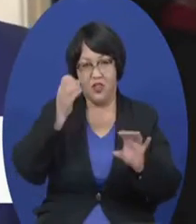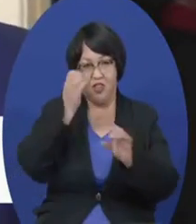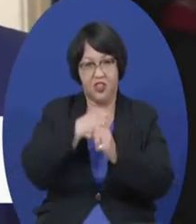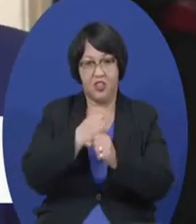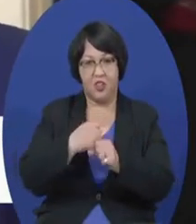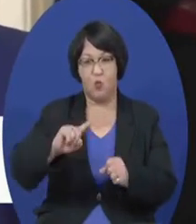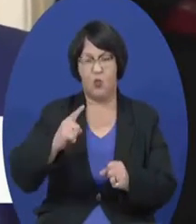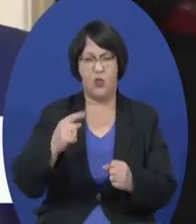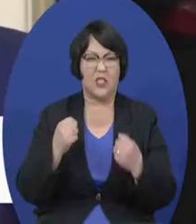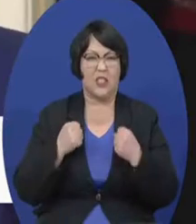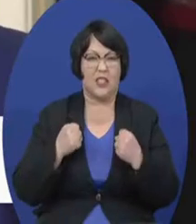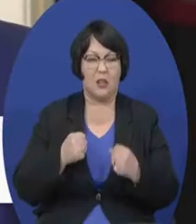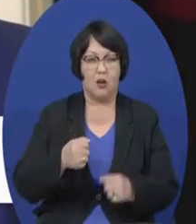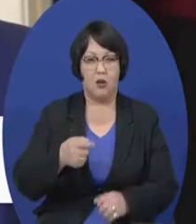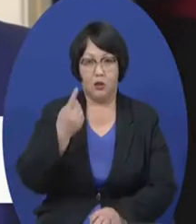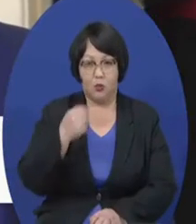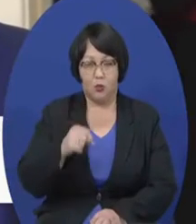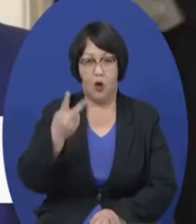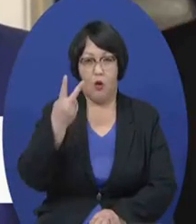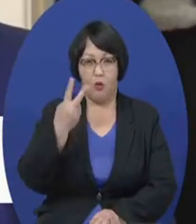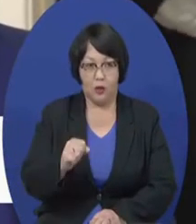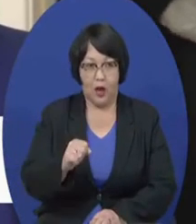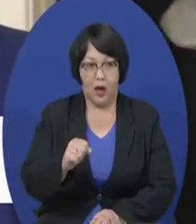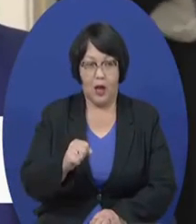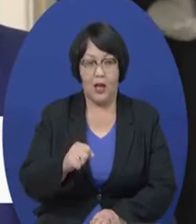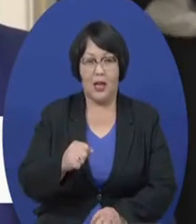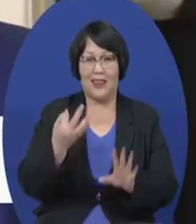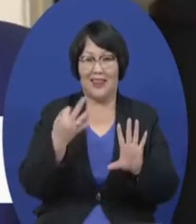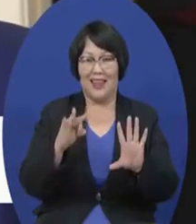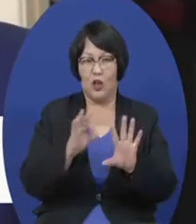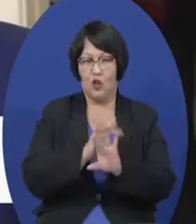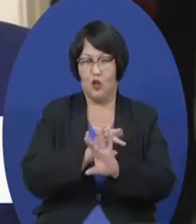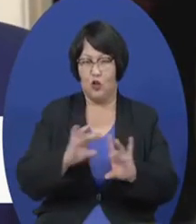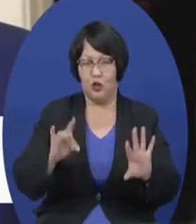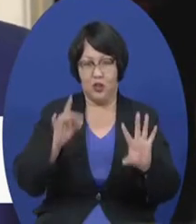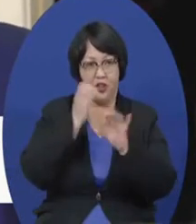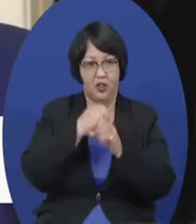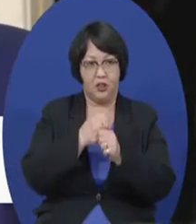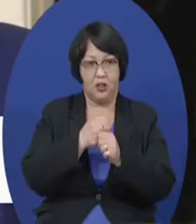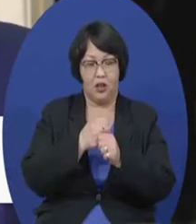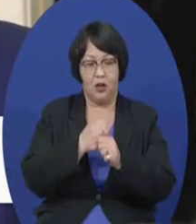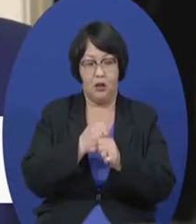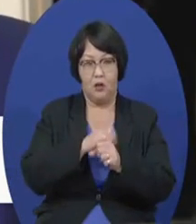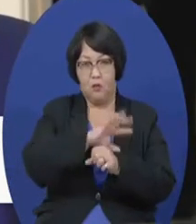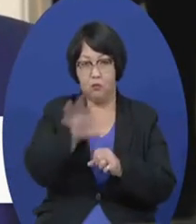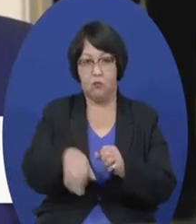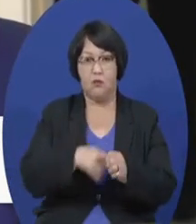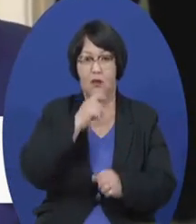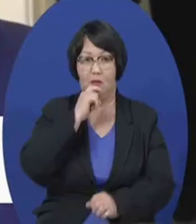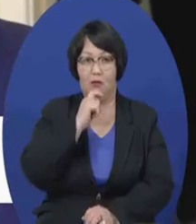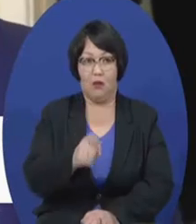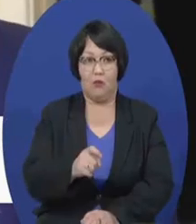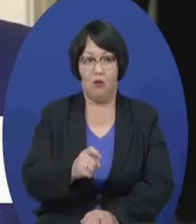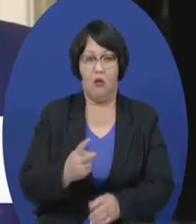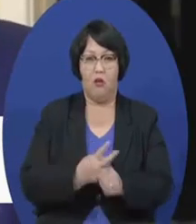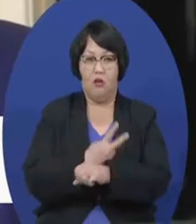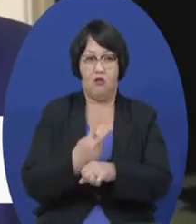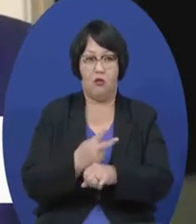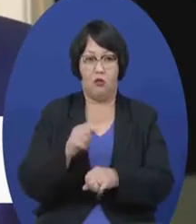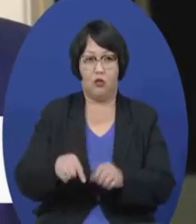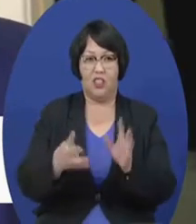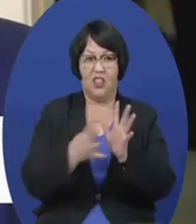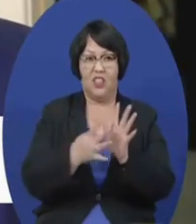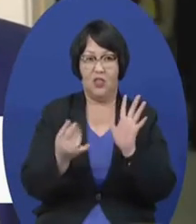А 2 удаа оруулаад ингээд одоо 80 хэдэн шинжилгээ болгоод аппаратанд оруулахад 2 цагийн